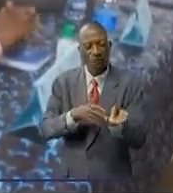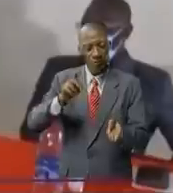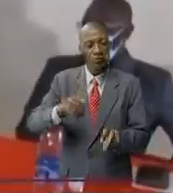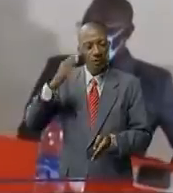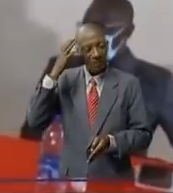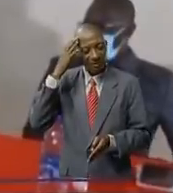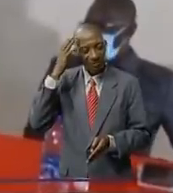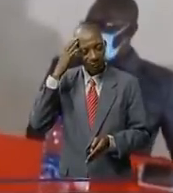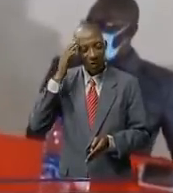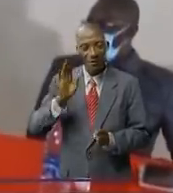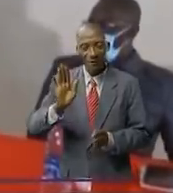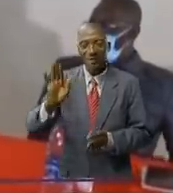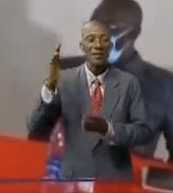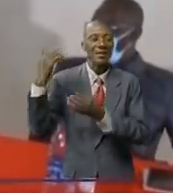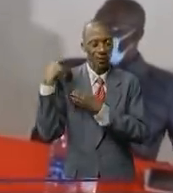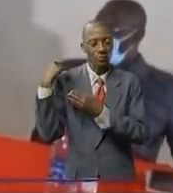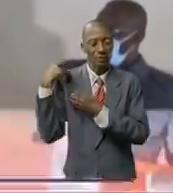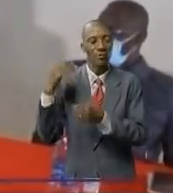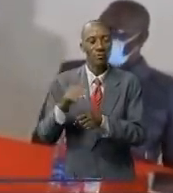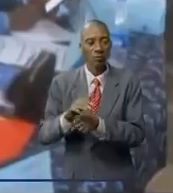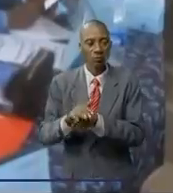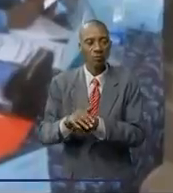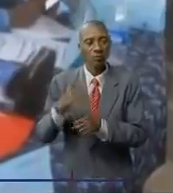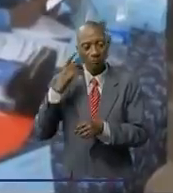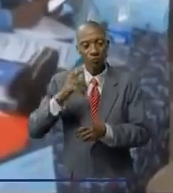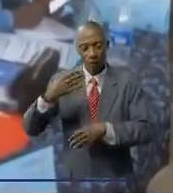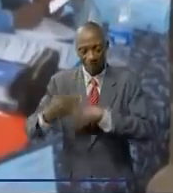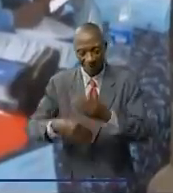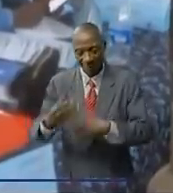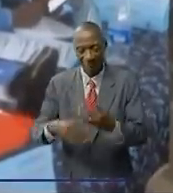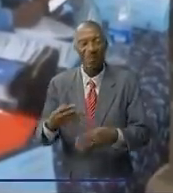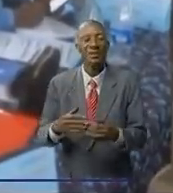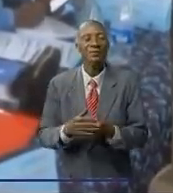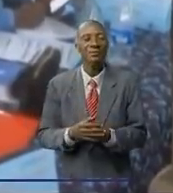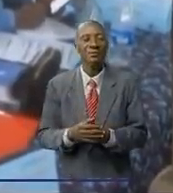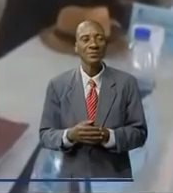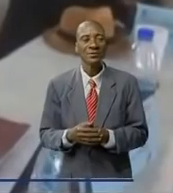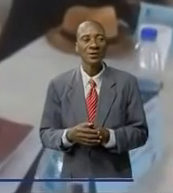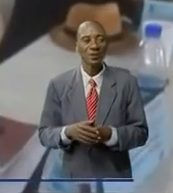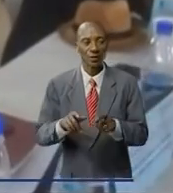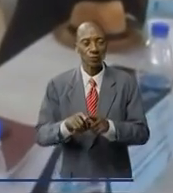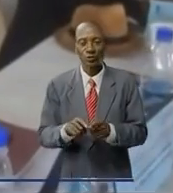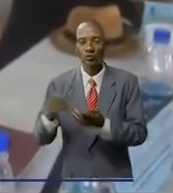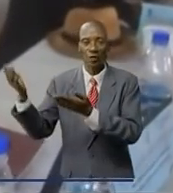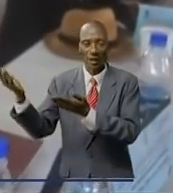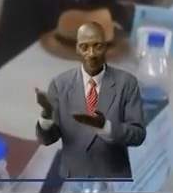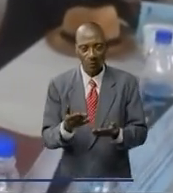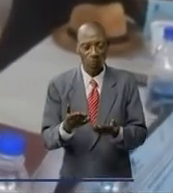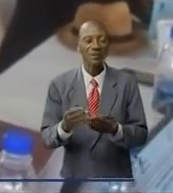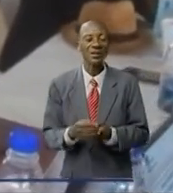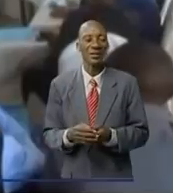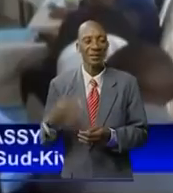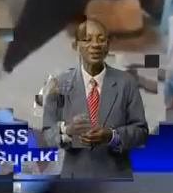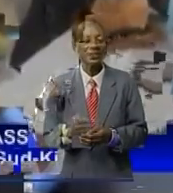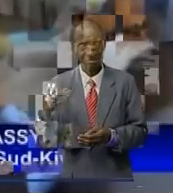la responsabilité qui leur est donnée dans la mise en œuvre du MRC qui instaure les statuts bleus des sites miniers, mais